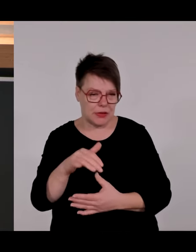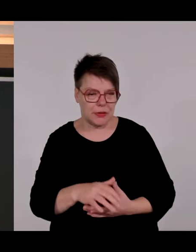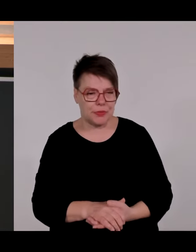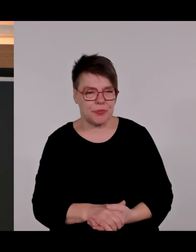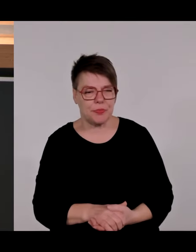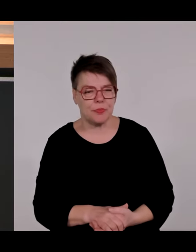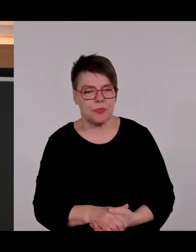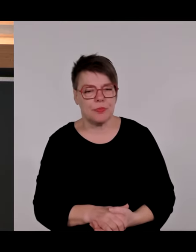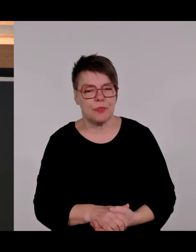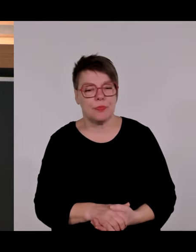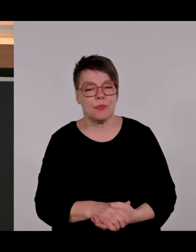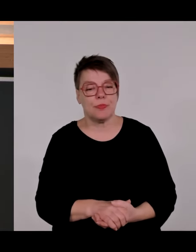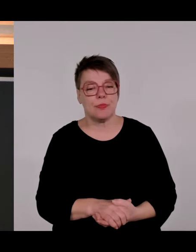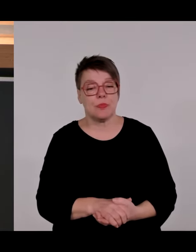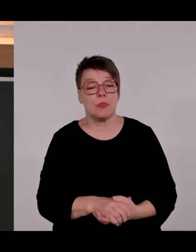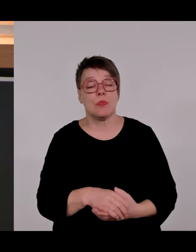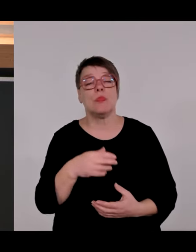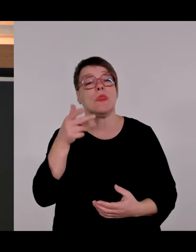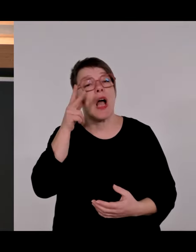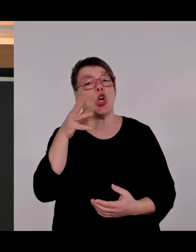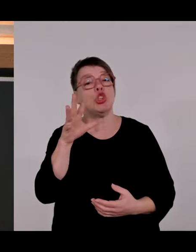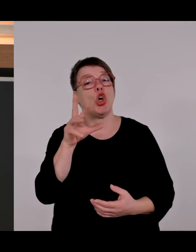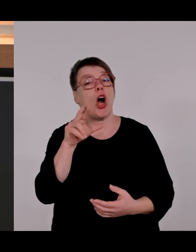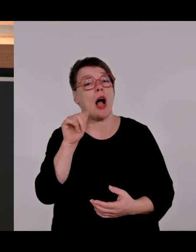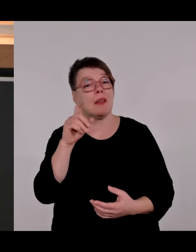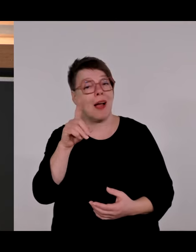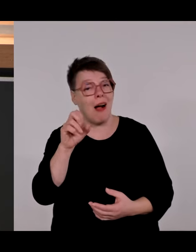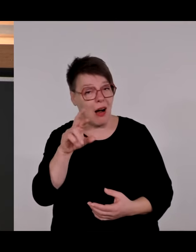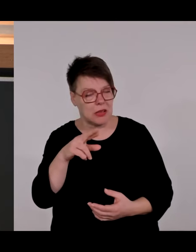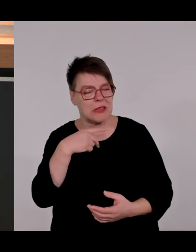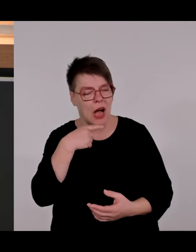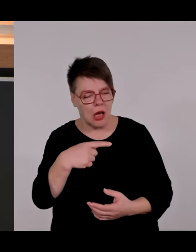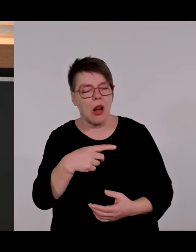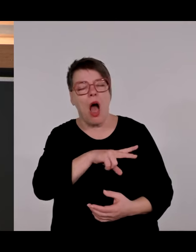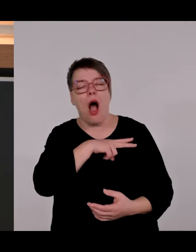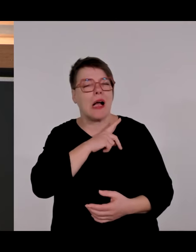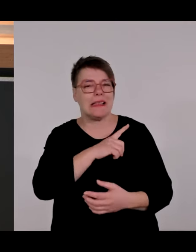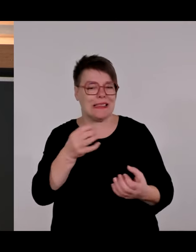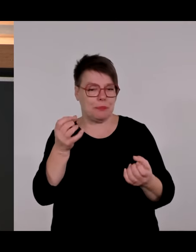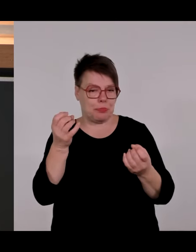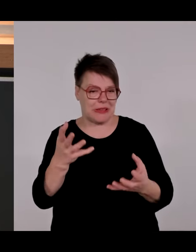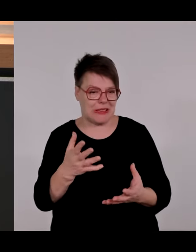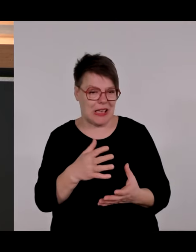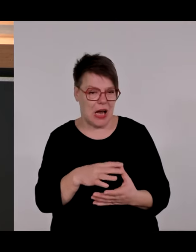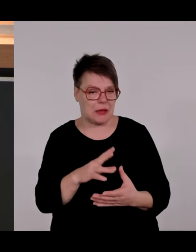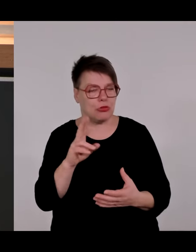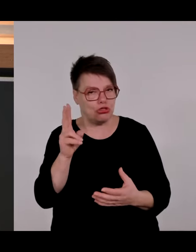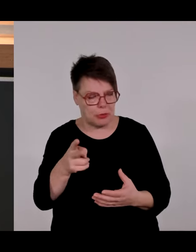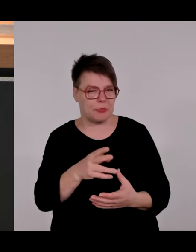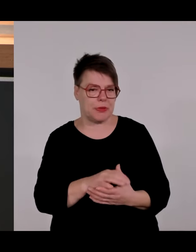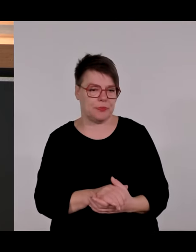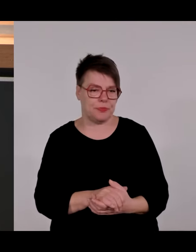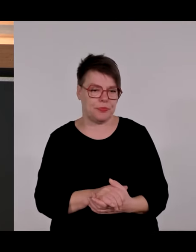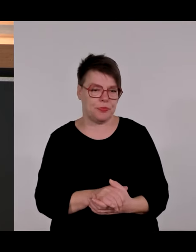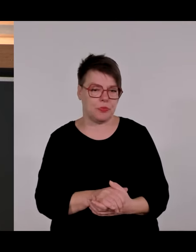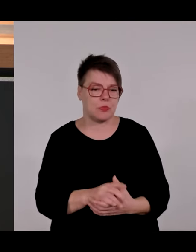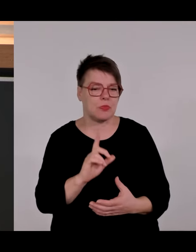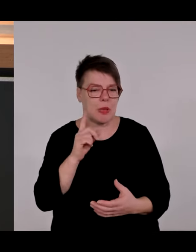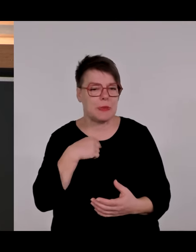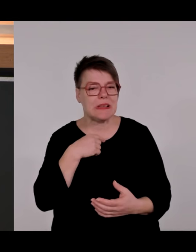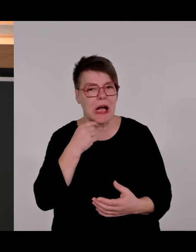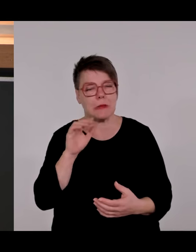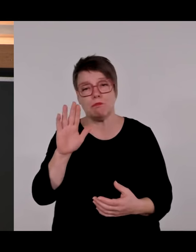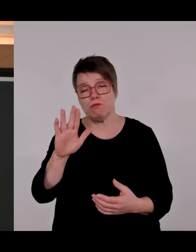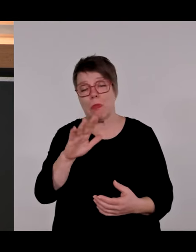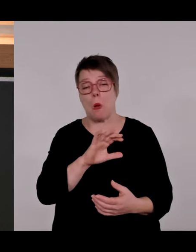passiert. Stimmt, Herr Schrader, aber ich sag mal, Ihre Partei, auch die Grünen, haben in den letzten 7 Jahren regiert.